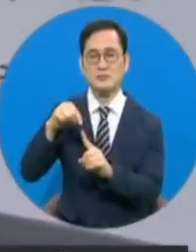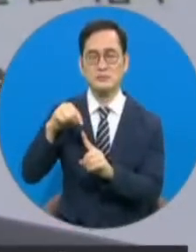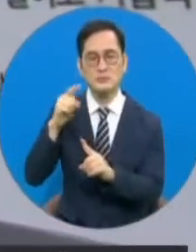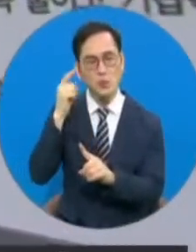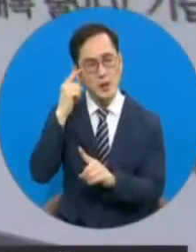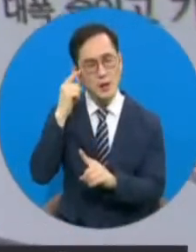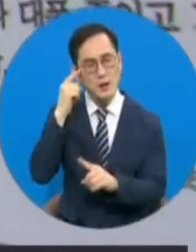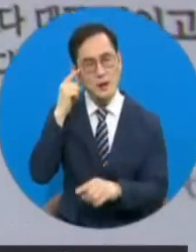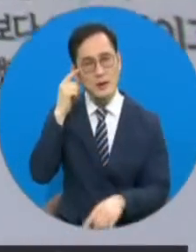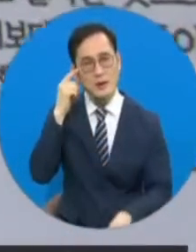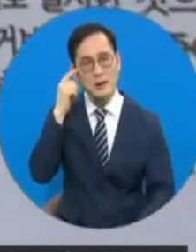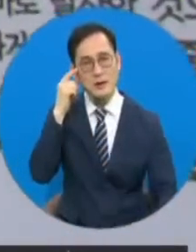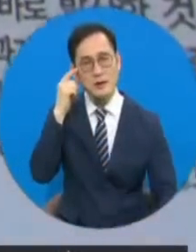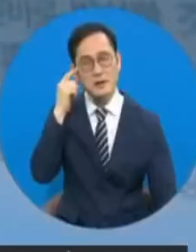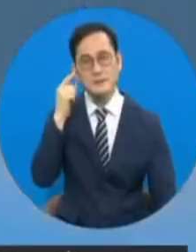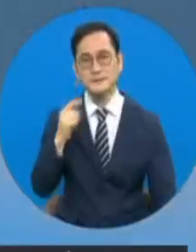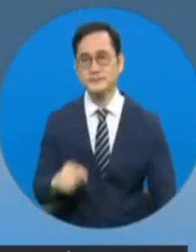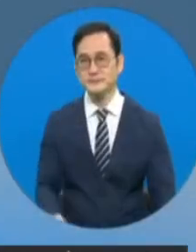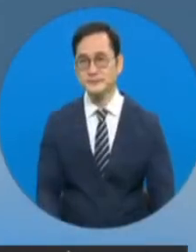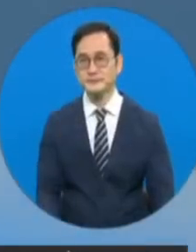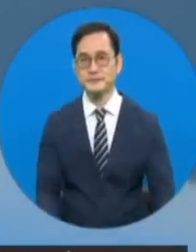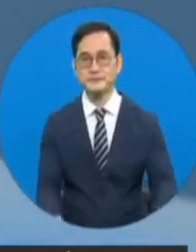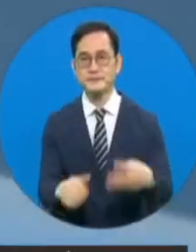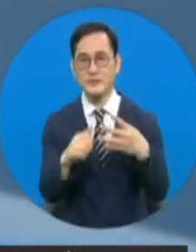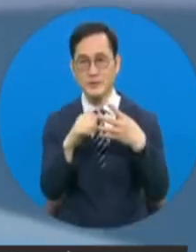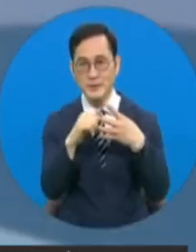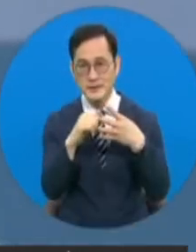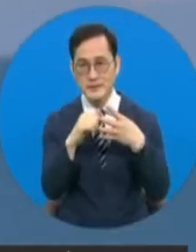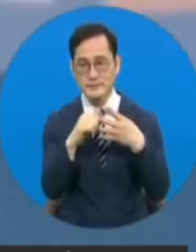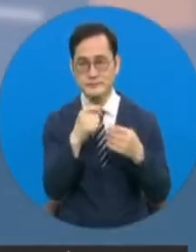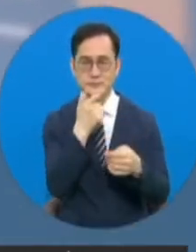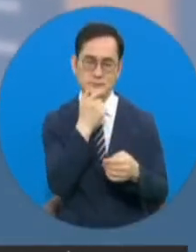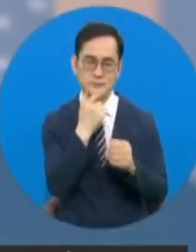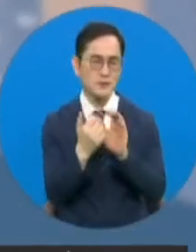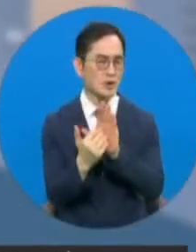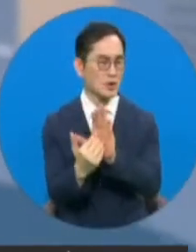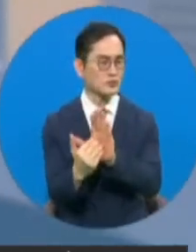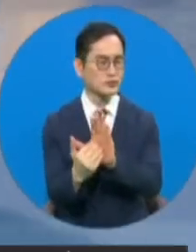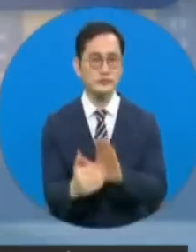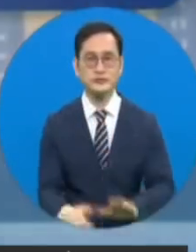이어서 두 번째 키워드 공개하겠습니다 두 번째 키워드는 거부